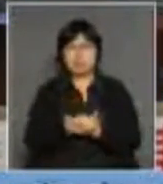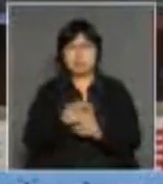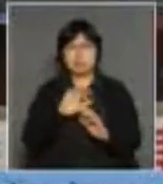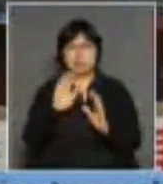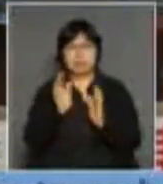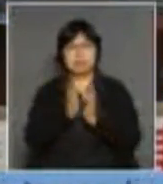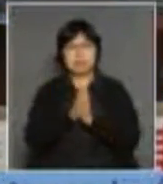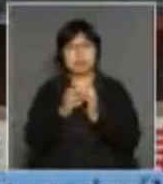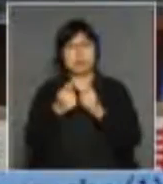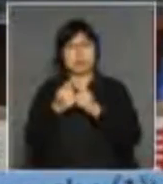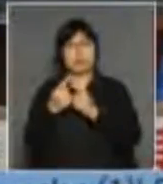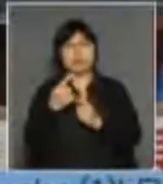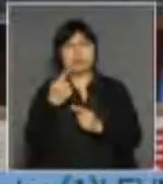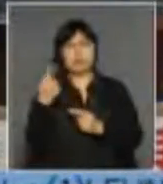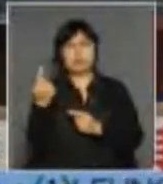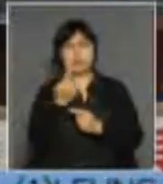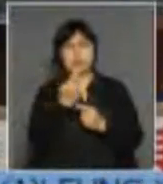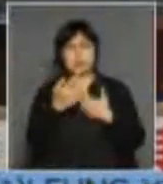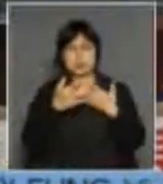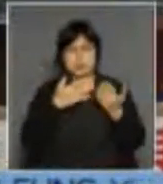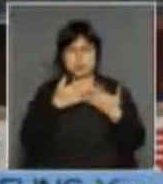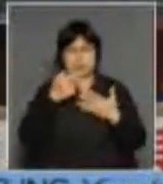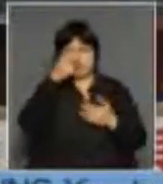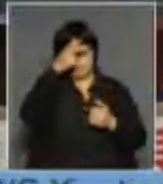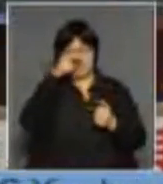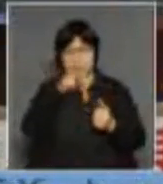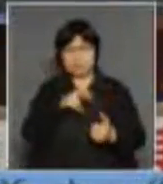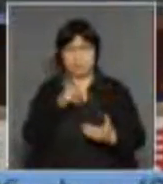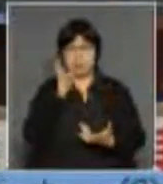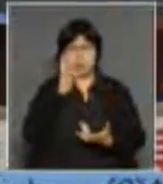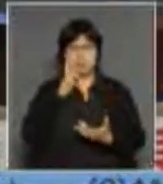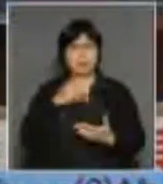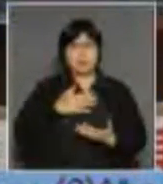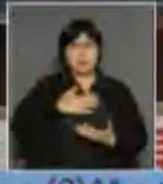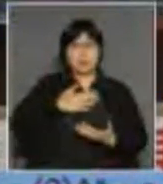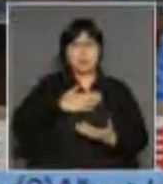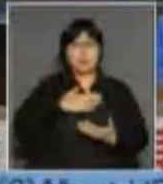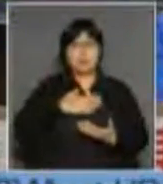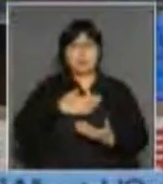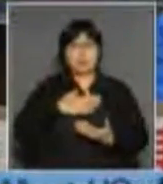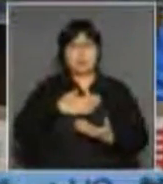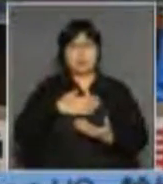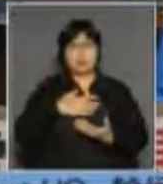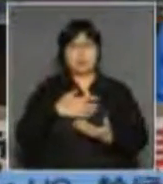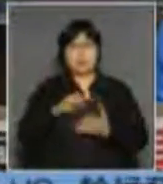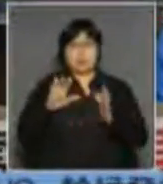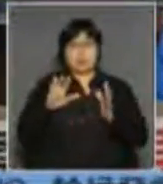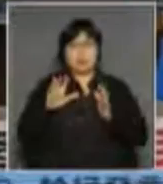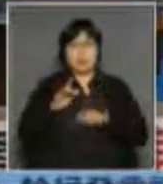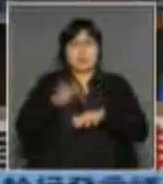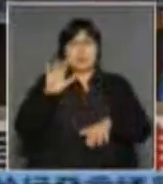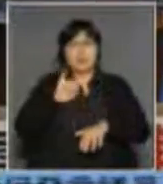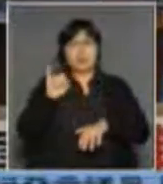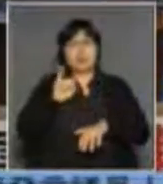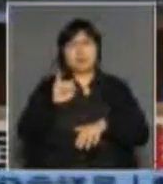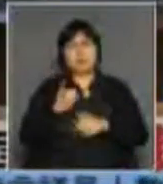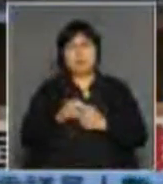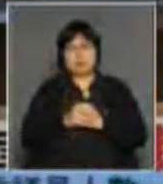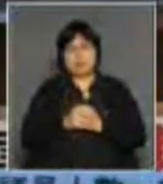之事，為什麼就講到政治真的好像很得人驚的 totally untouchable or